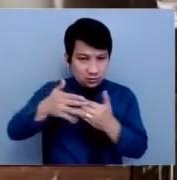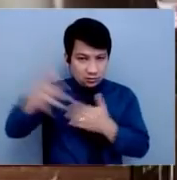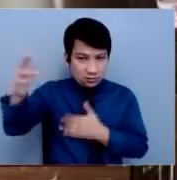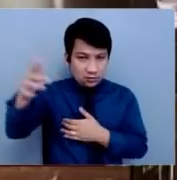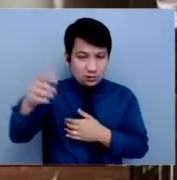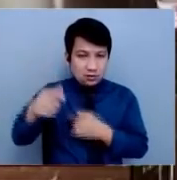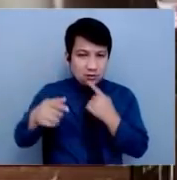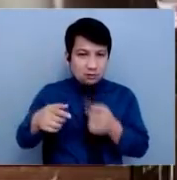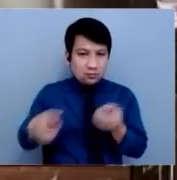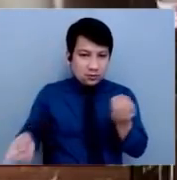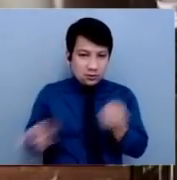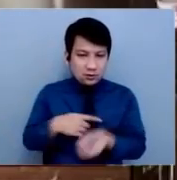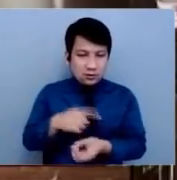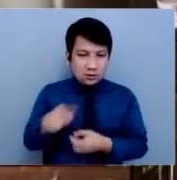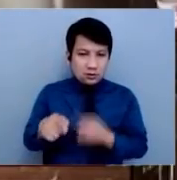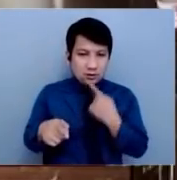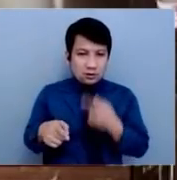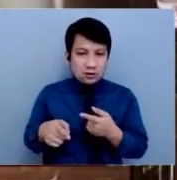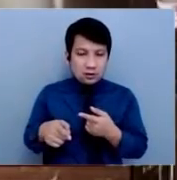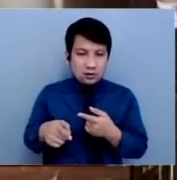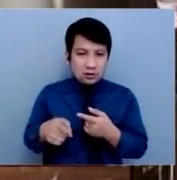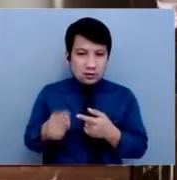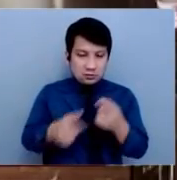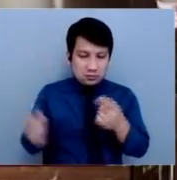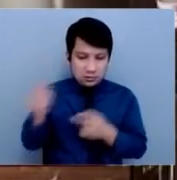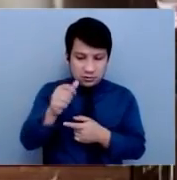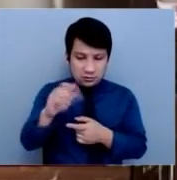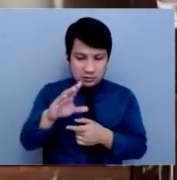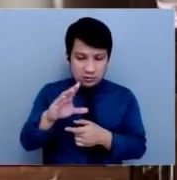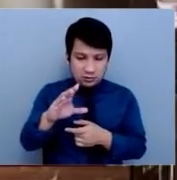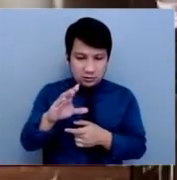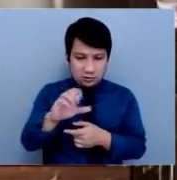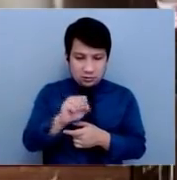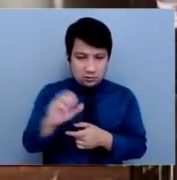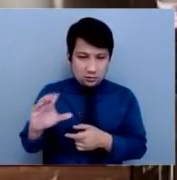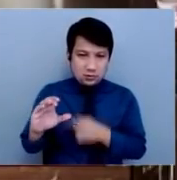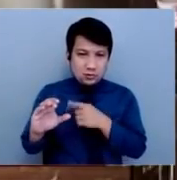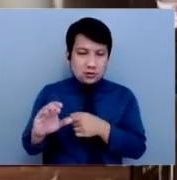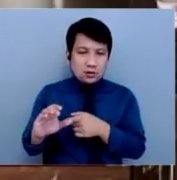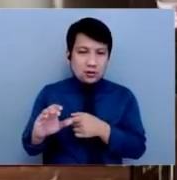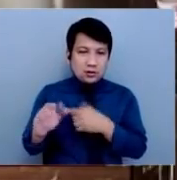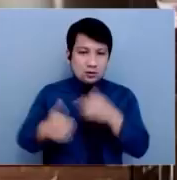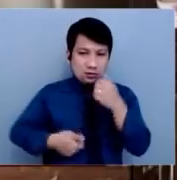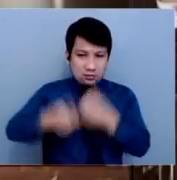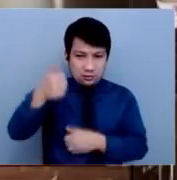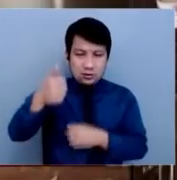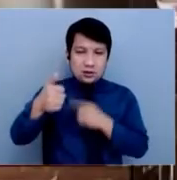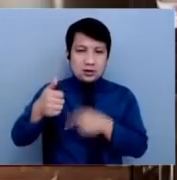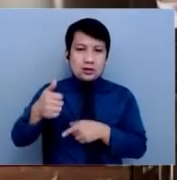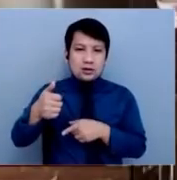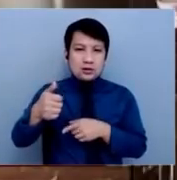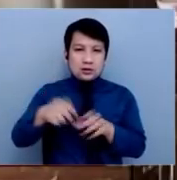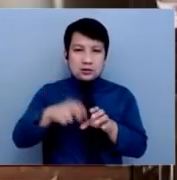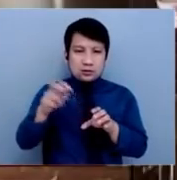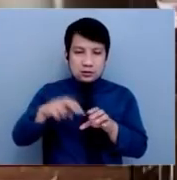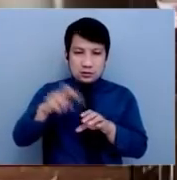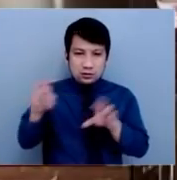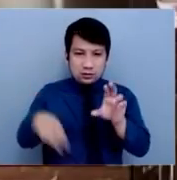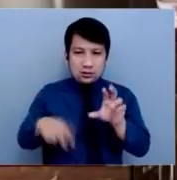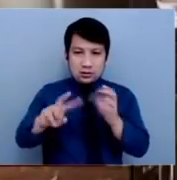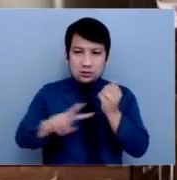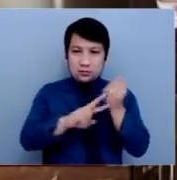Pero na-disqualify naman siya at umabot ng Korte Suprema yung disqualification, bagamat nanalo siya, ang mauupo ay kung sino ang